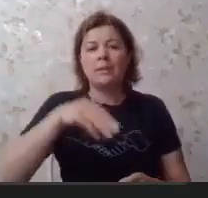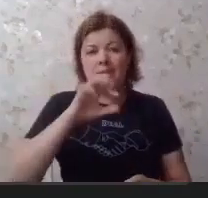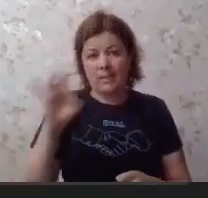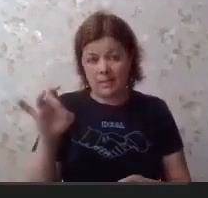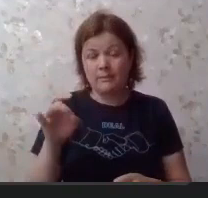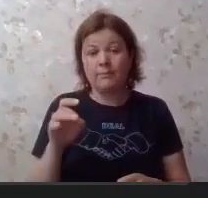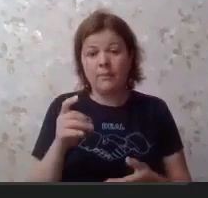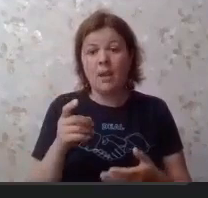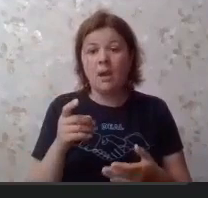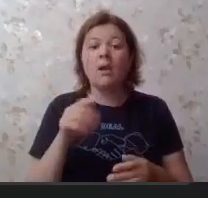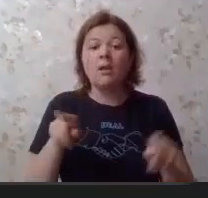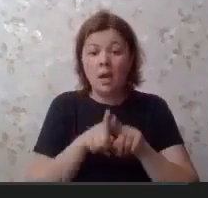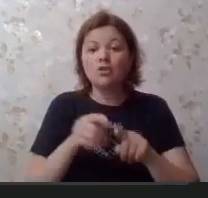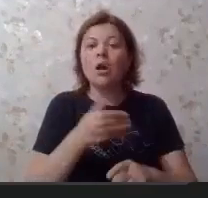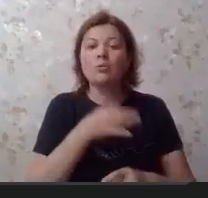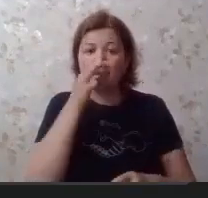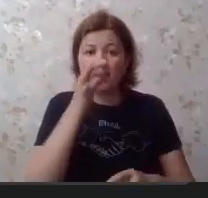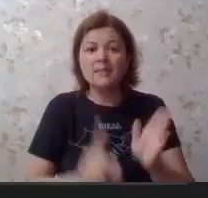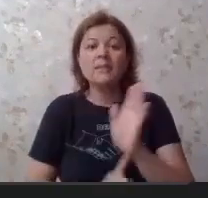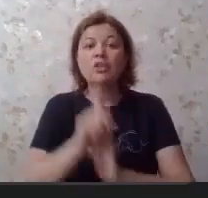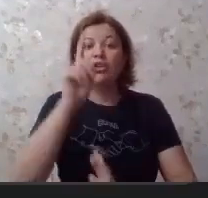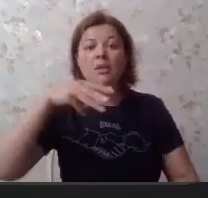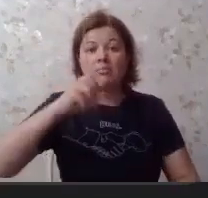Да, и также хочу сказать, что с марта у нас